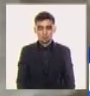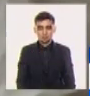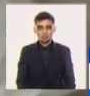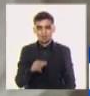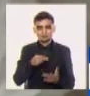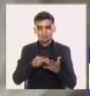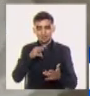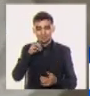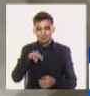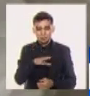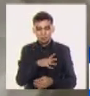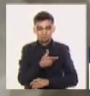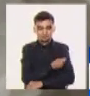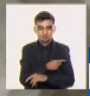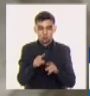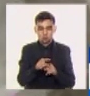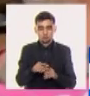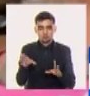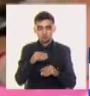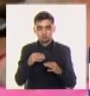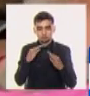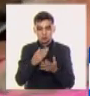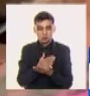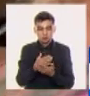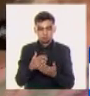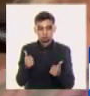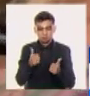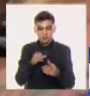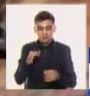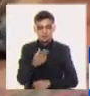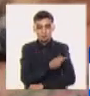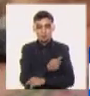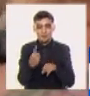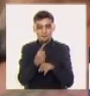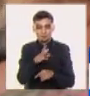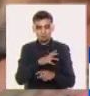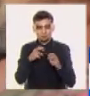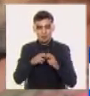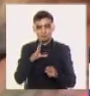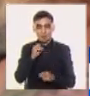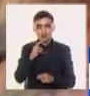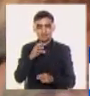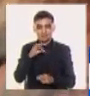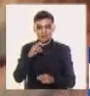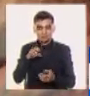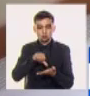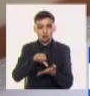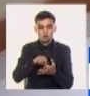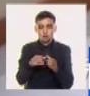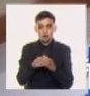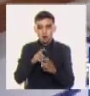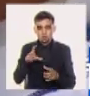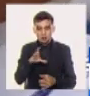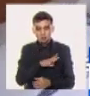Тесты на добровольцах прошли успешно. Российские ученые высоко оценили результаты первого этапа испытаний вакцины. В нем участвовала группа людей,